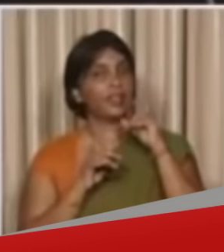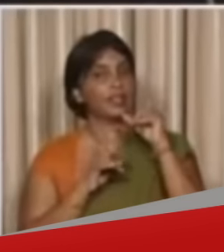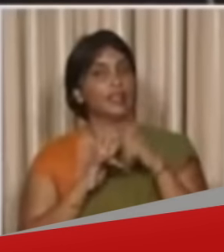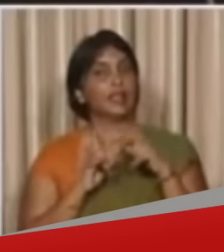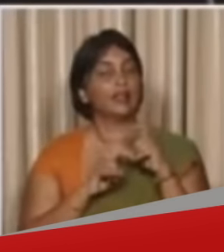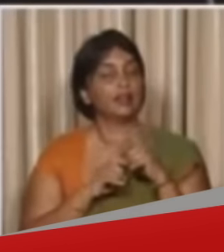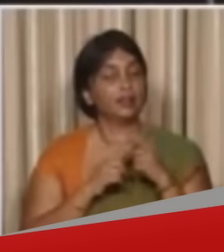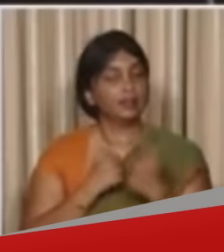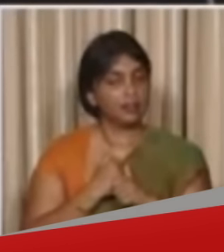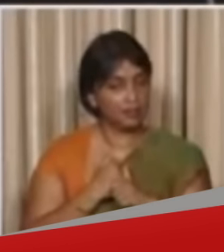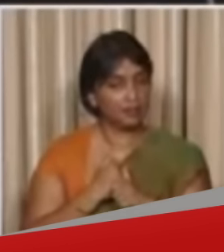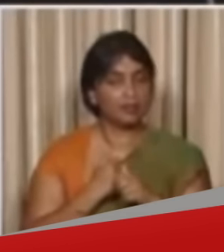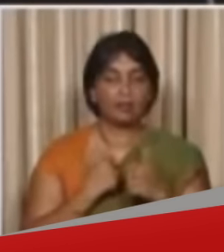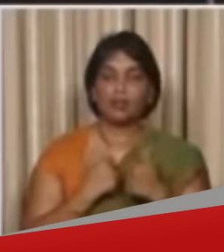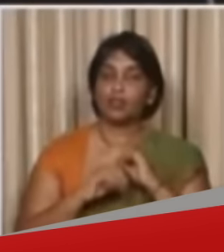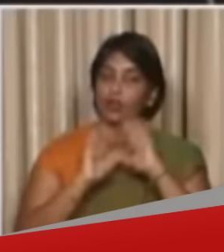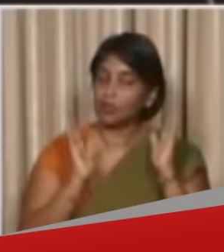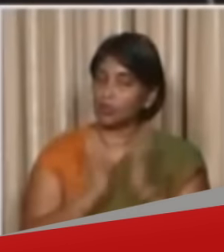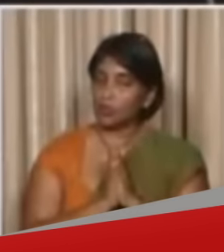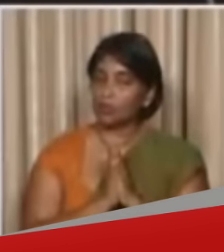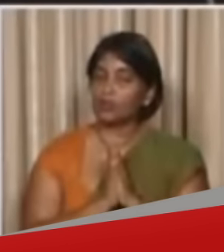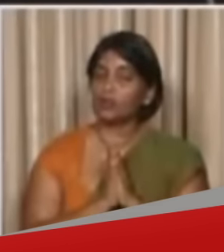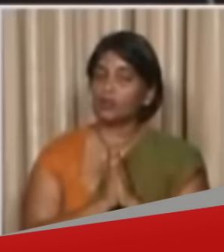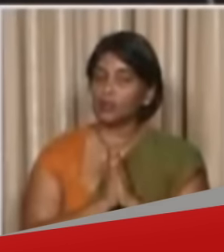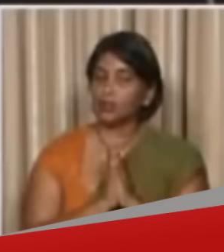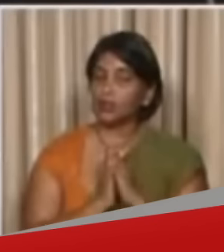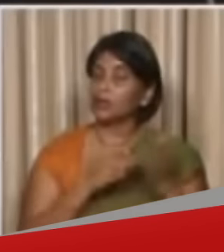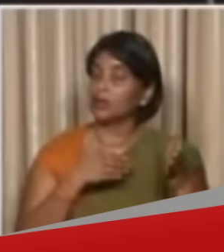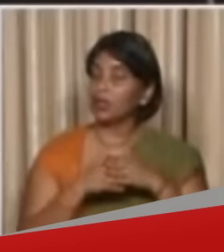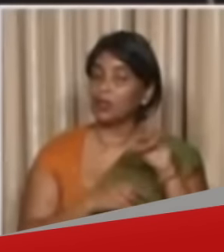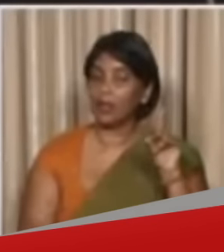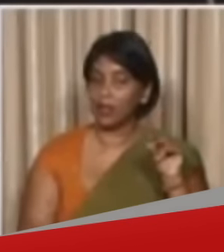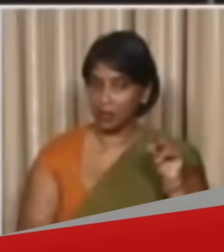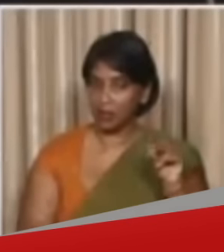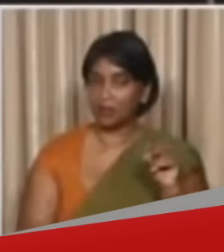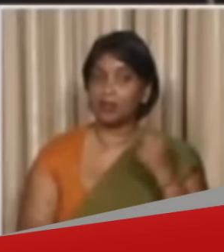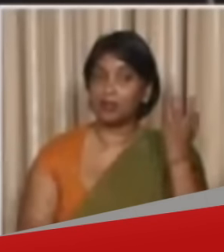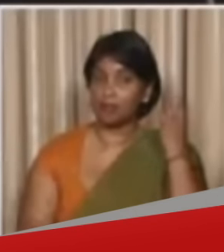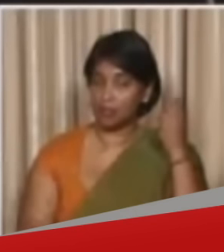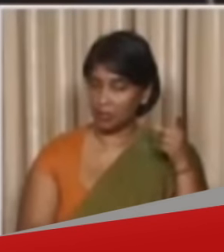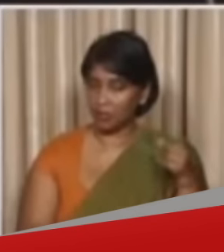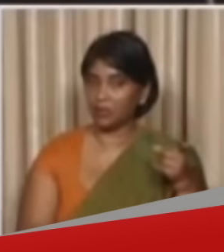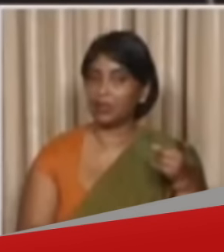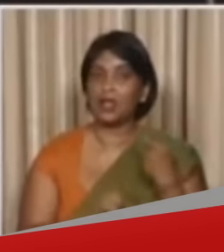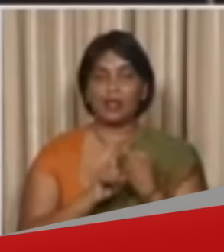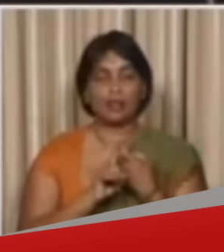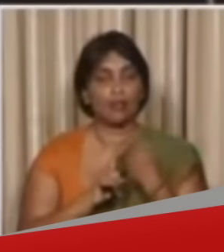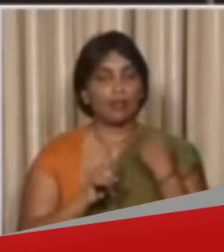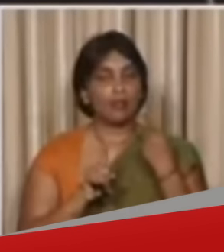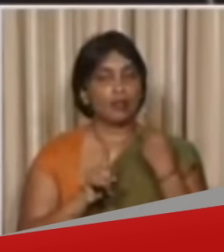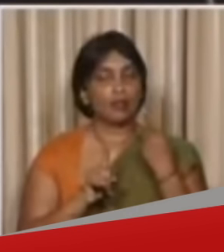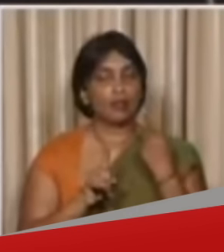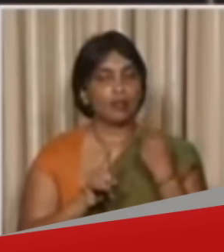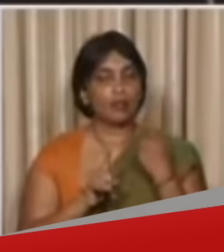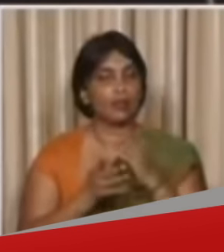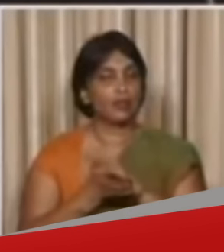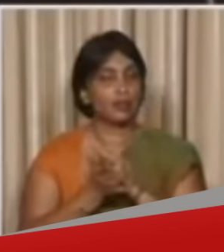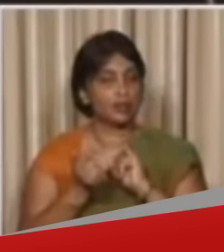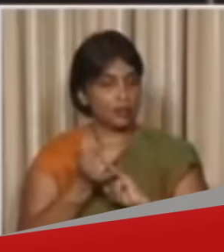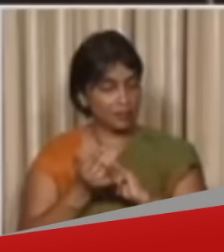කළ සැකසුම ඒ වගේම ඇමනුම් 11 සහරාන් කබීර් හසින් සම්බන්ධ සහරාන් හසින්